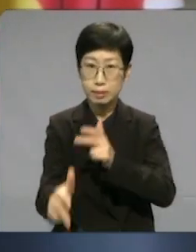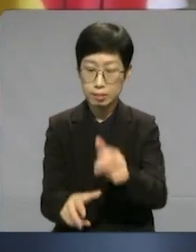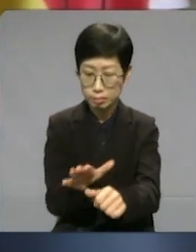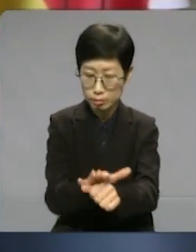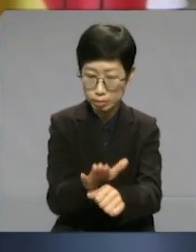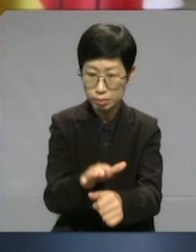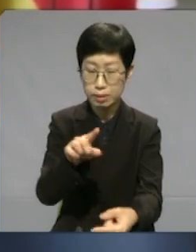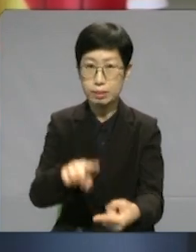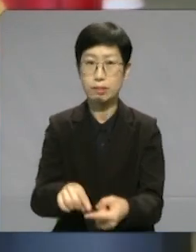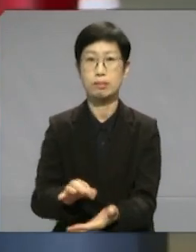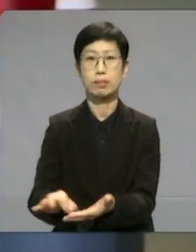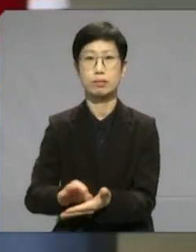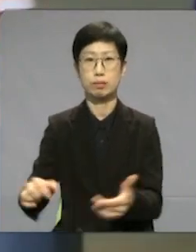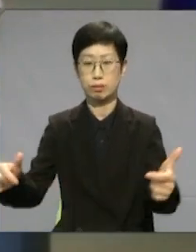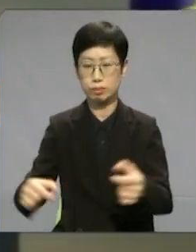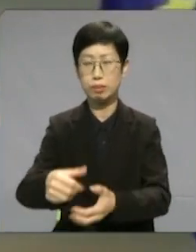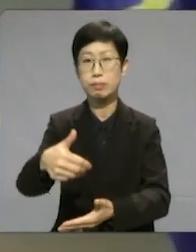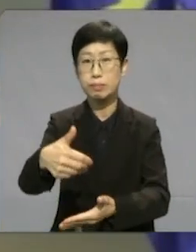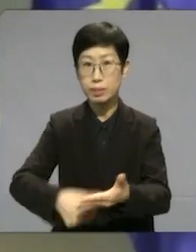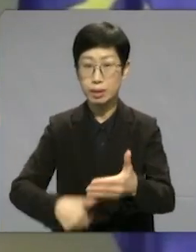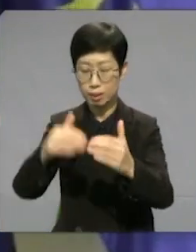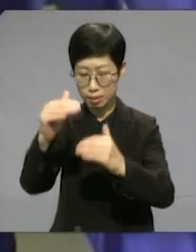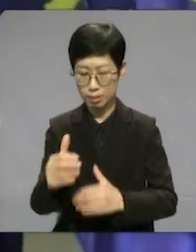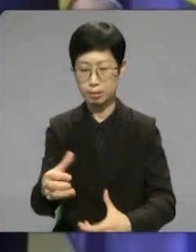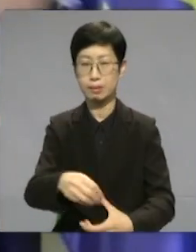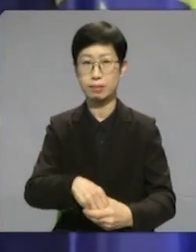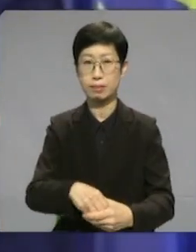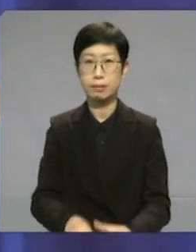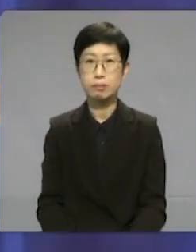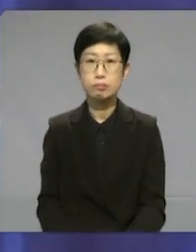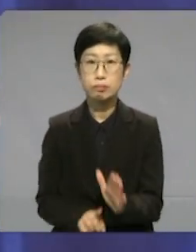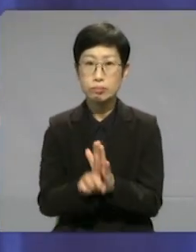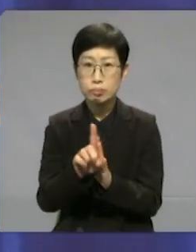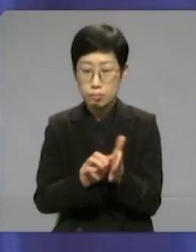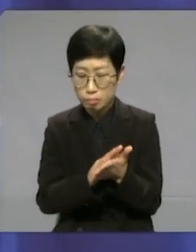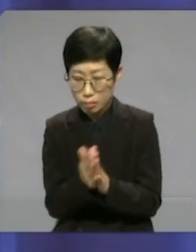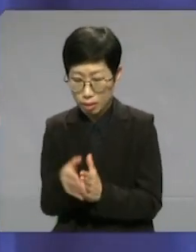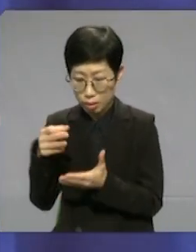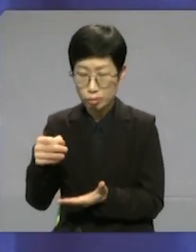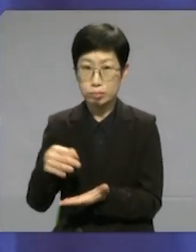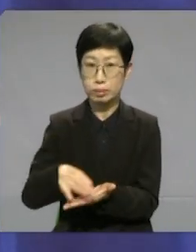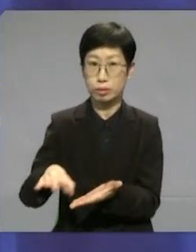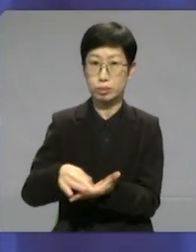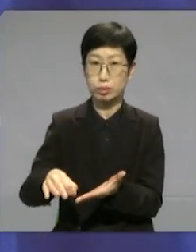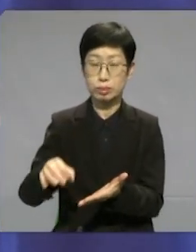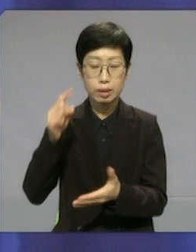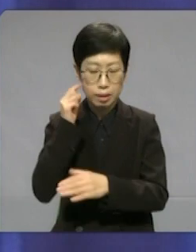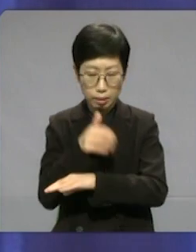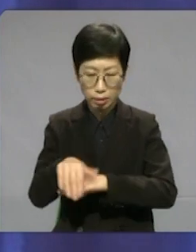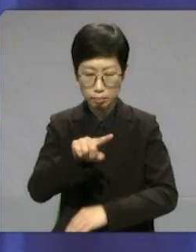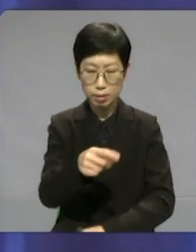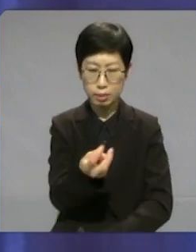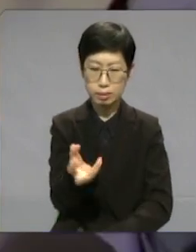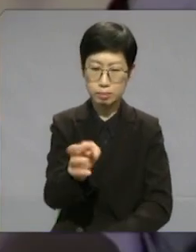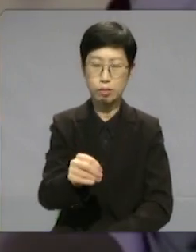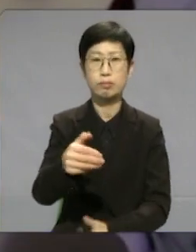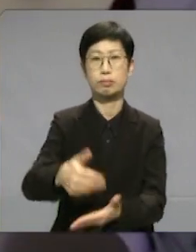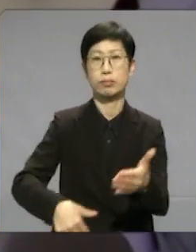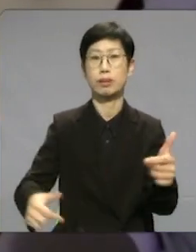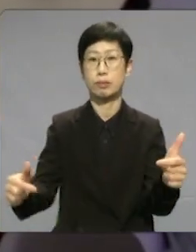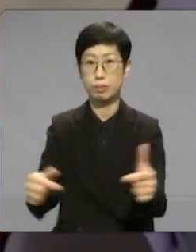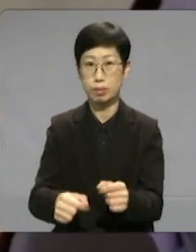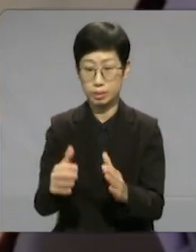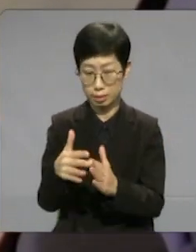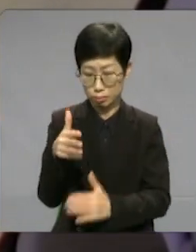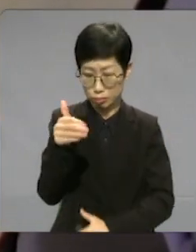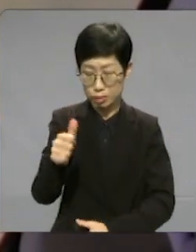등에 대해 지출을 삭감하는 내용이 포함됐는데요. 기후변환기금 지출 계획은 120억 유로로 삭감하고 주택 소유자에